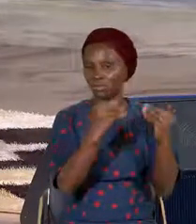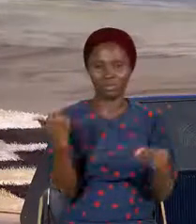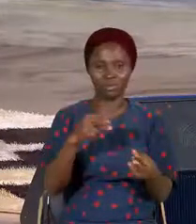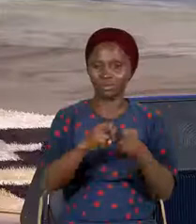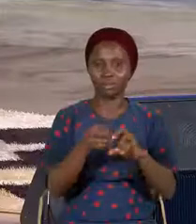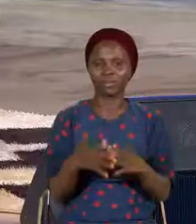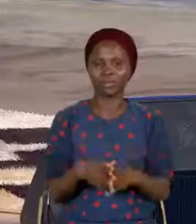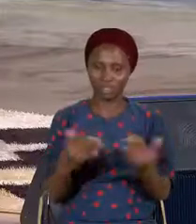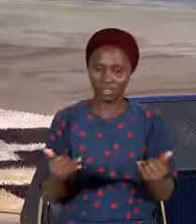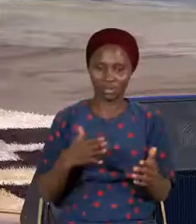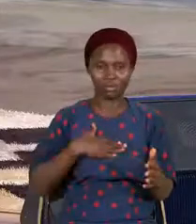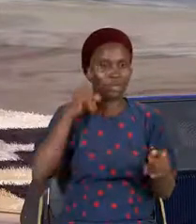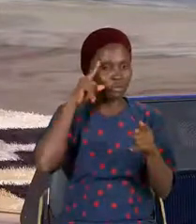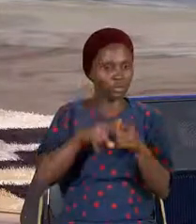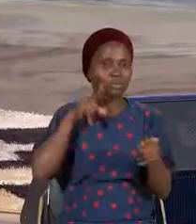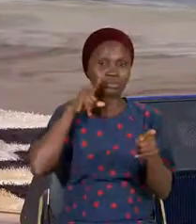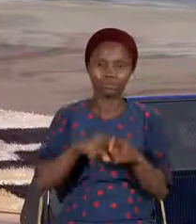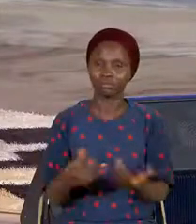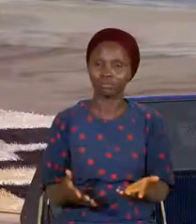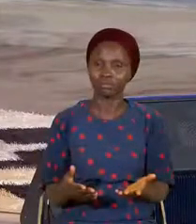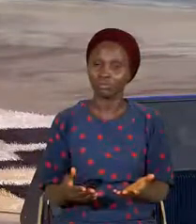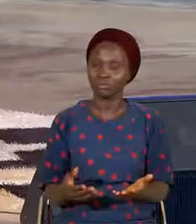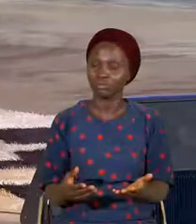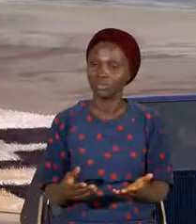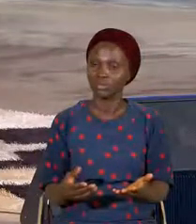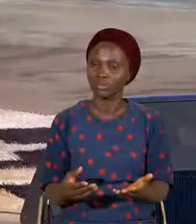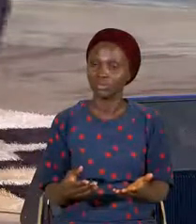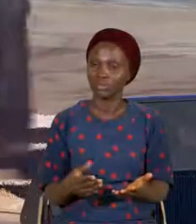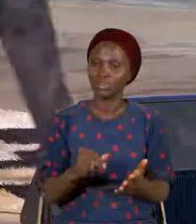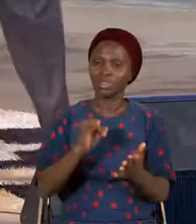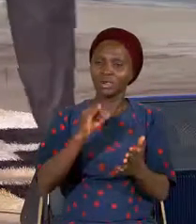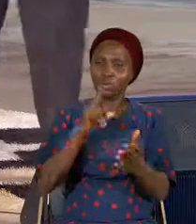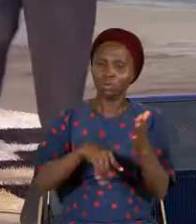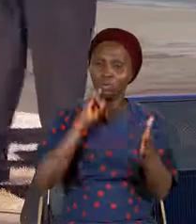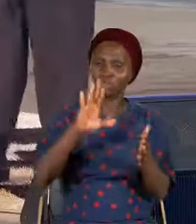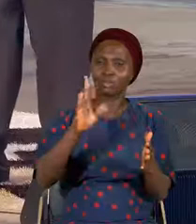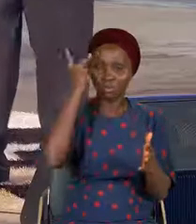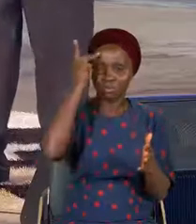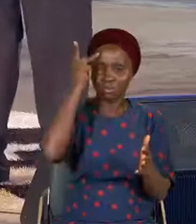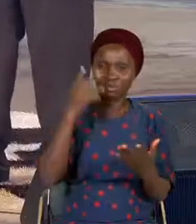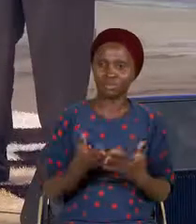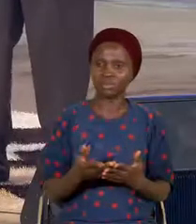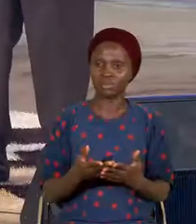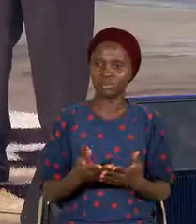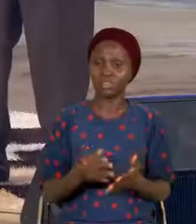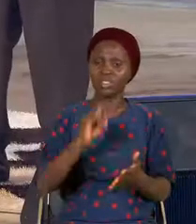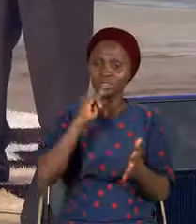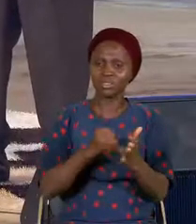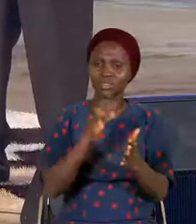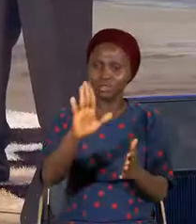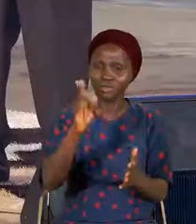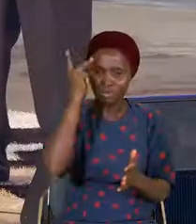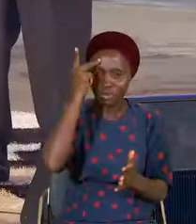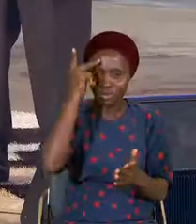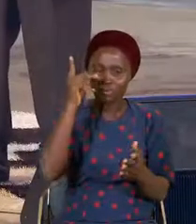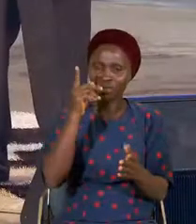aucun problème. Maintenant, mon frère, ma soeur, quel est ton problème? Quel est ton objectif? Quel est ton objectif? Ton